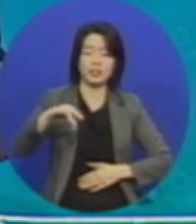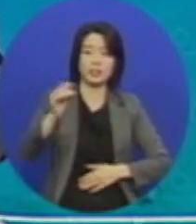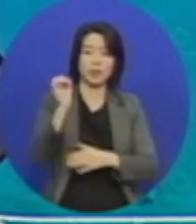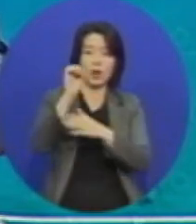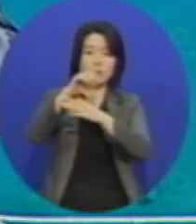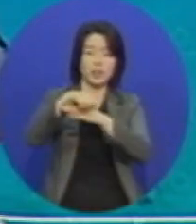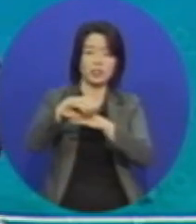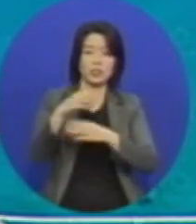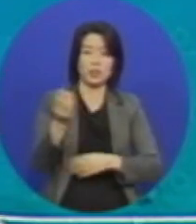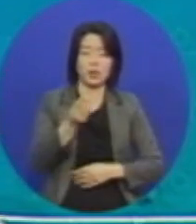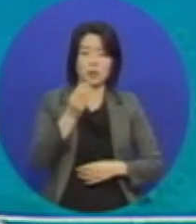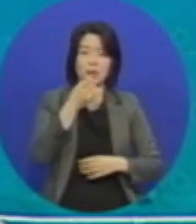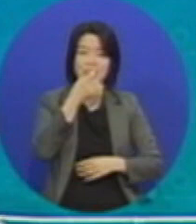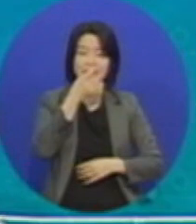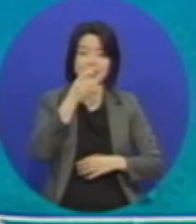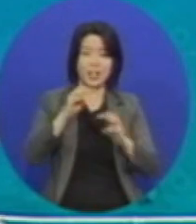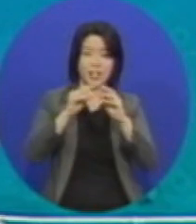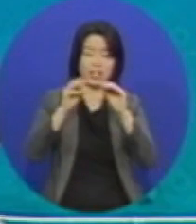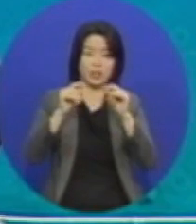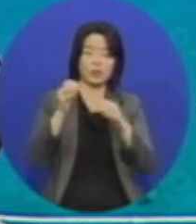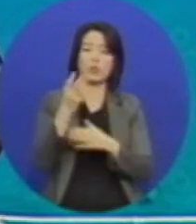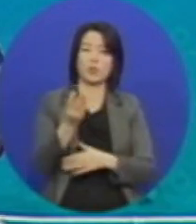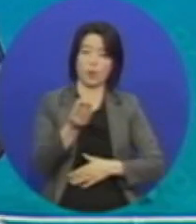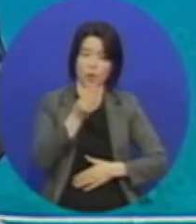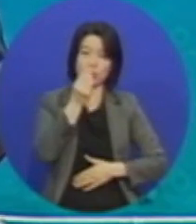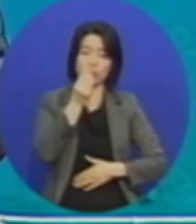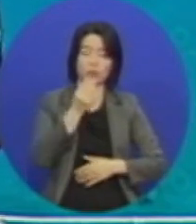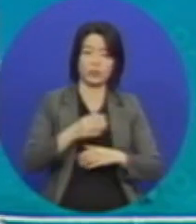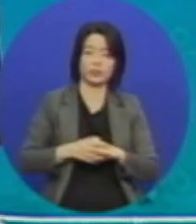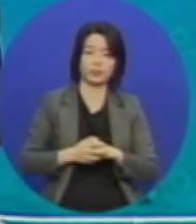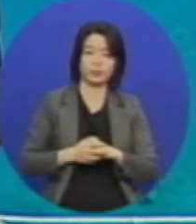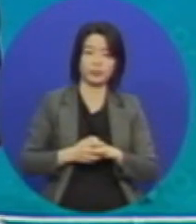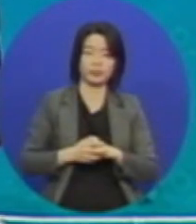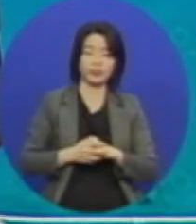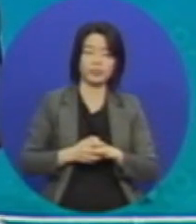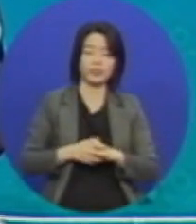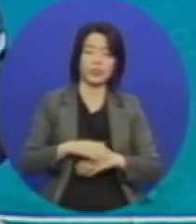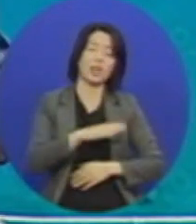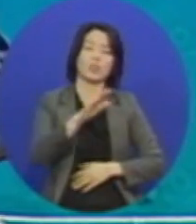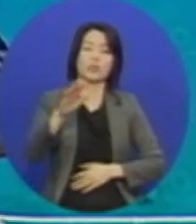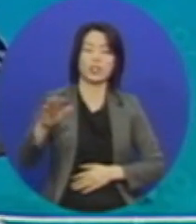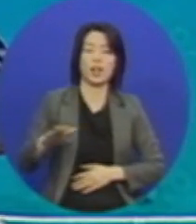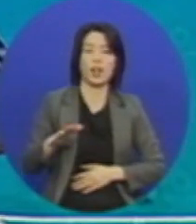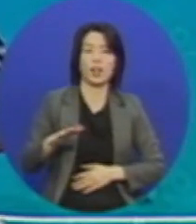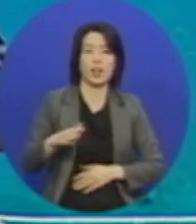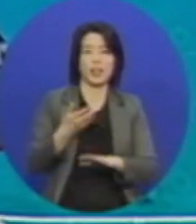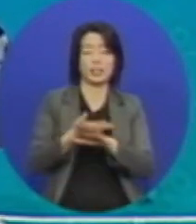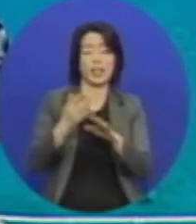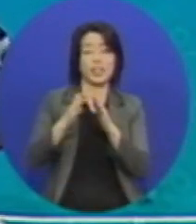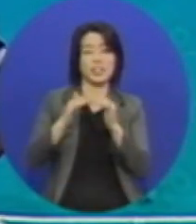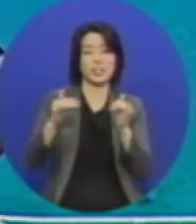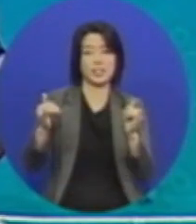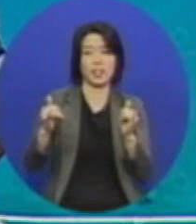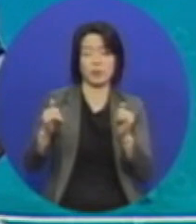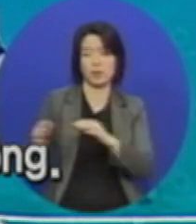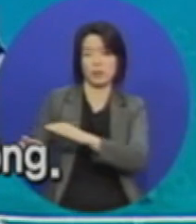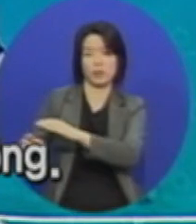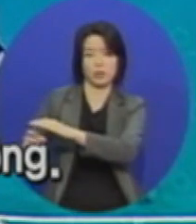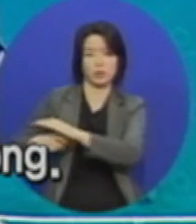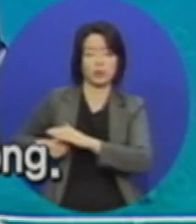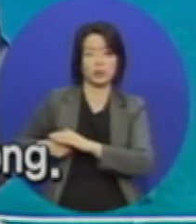가루 는 거룩한 것이라는 거에요 으 여러분 우리가 다른 사람의 것을 도적질 하고